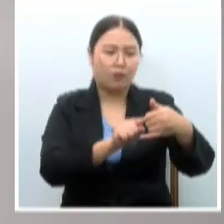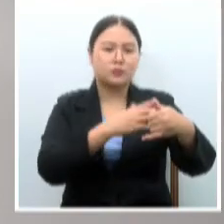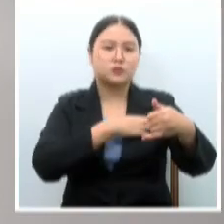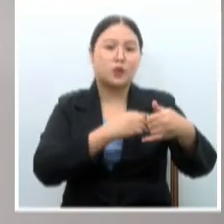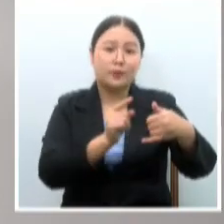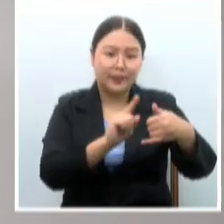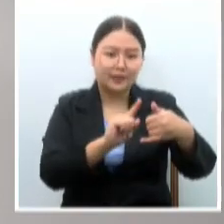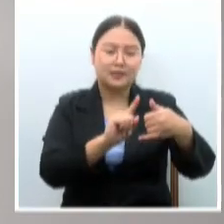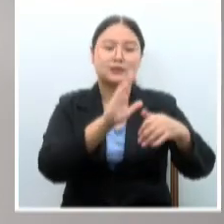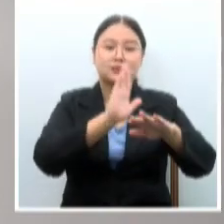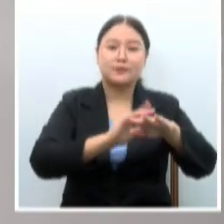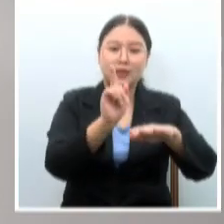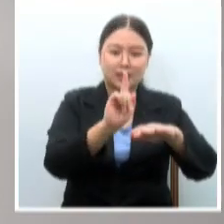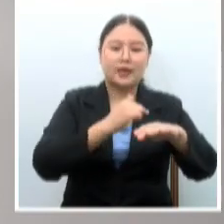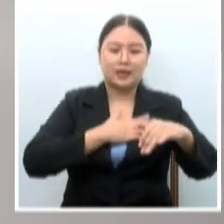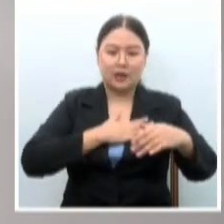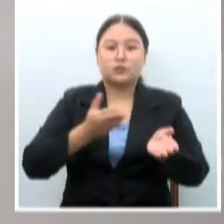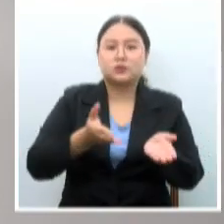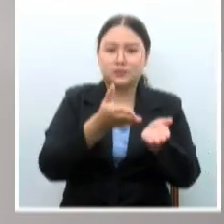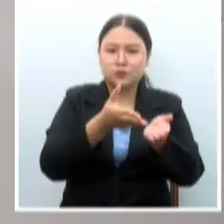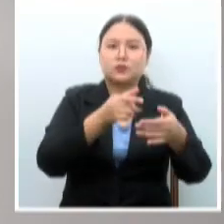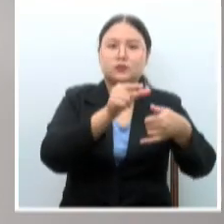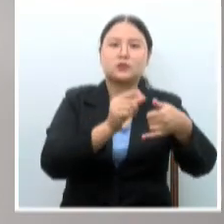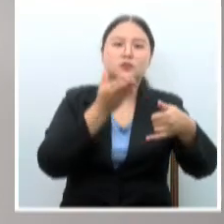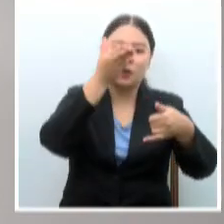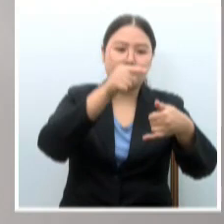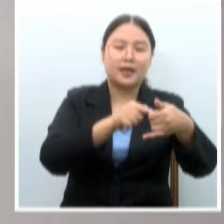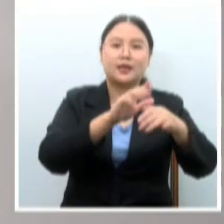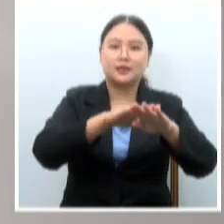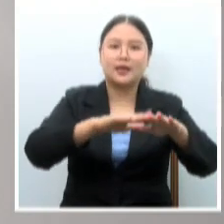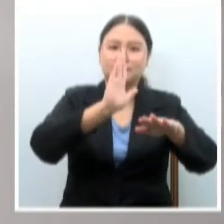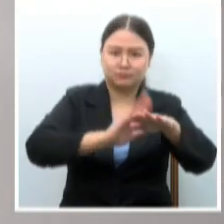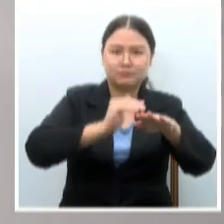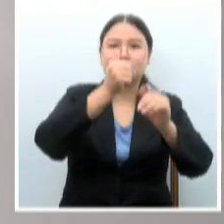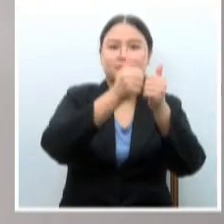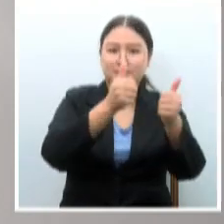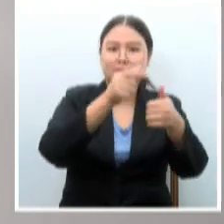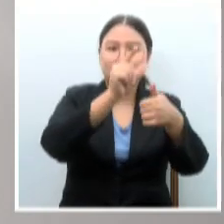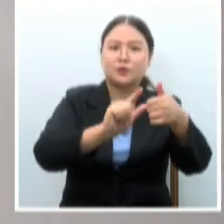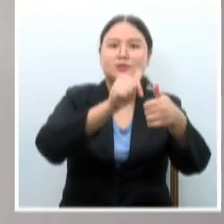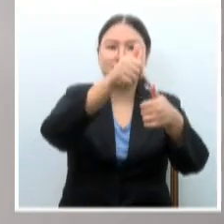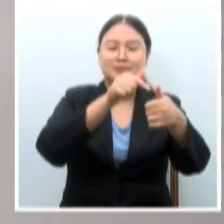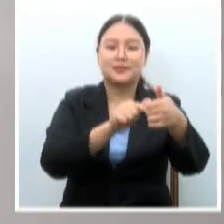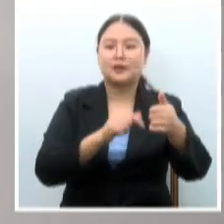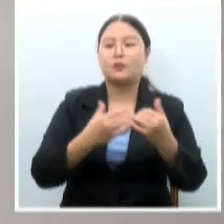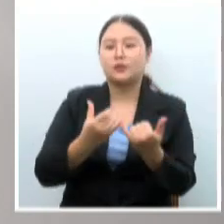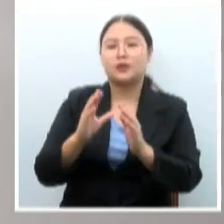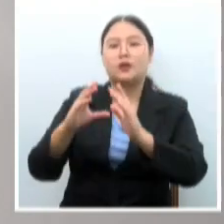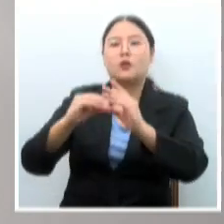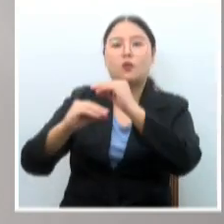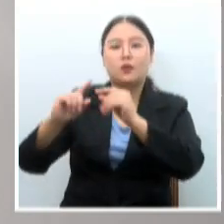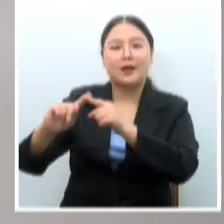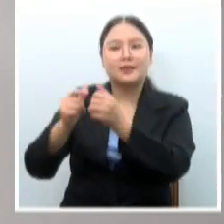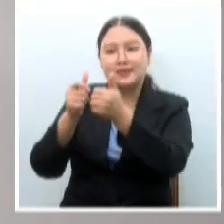ขาชอบแล้วก็เกิดความถนัดจะเป็นการสร้างทักษะที่เป็นเลิศในด้านนั้นๆให้กับเด็กๆด้วยนะคะก็ต้องขอขอบคุณโครงการดีๆแบบนี้ที่สาน